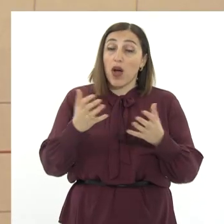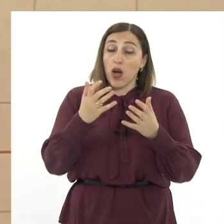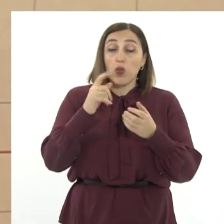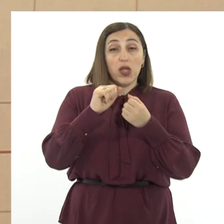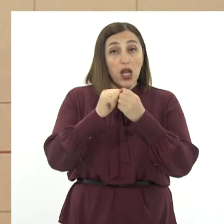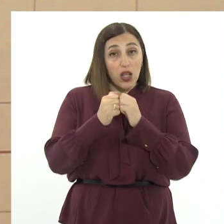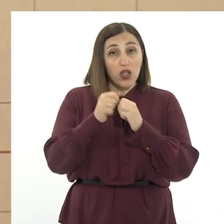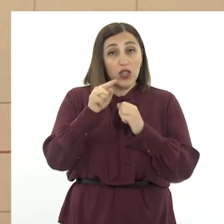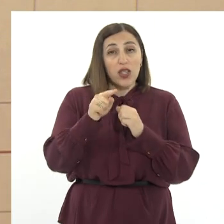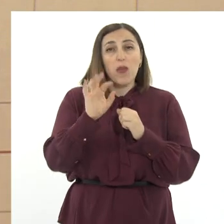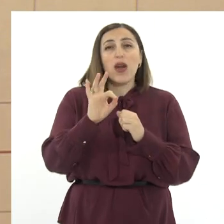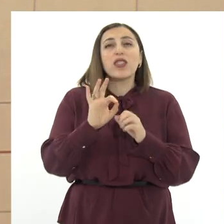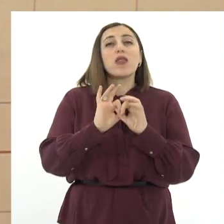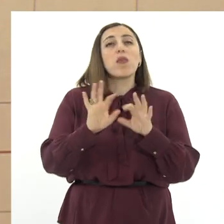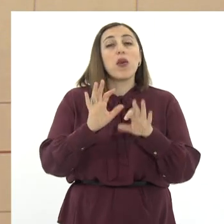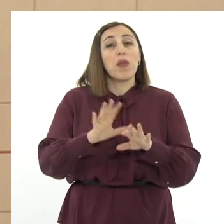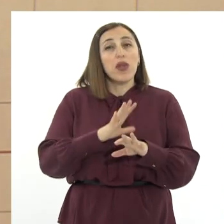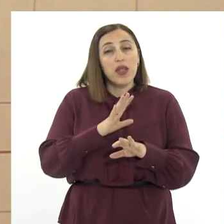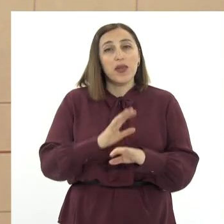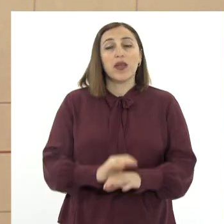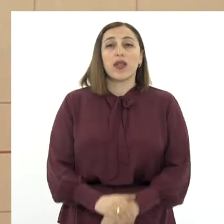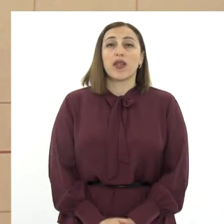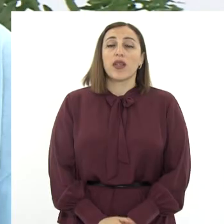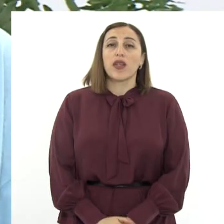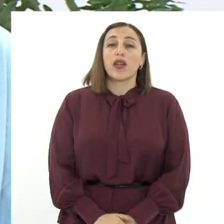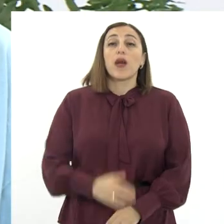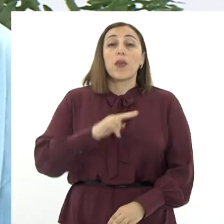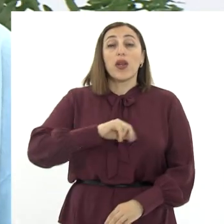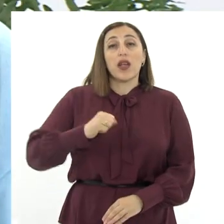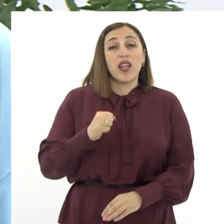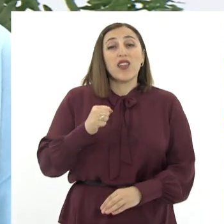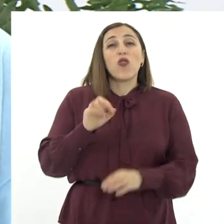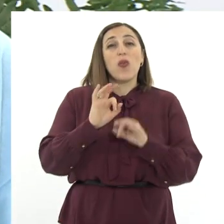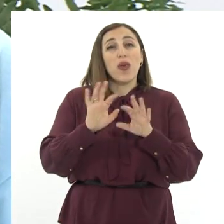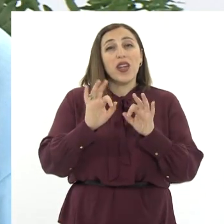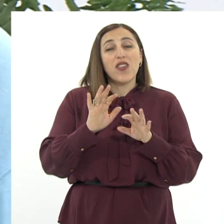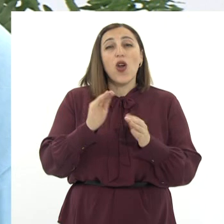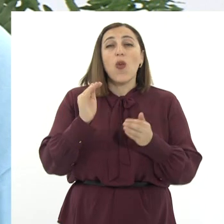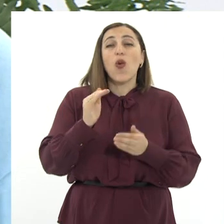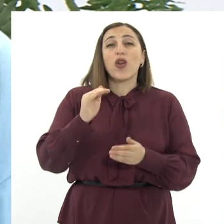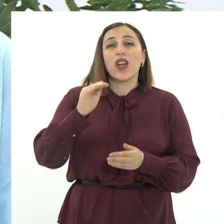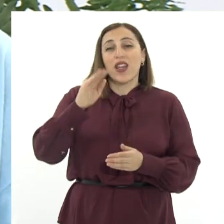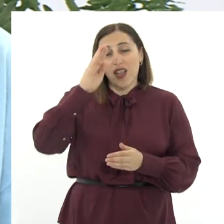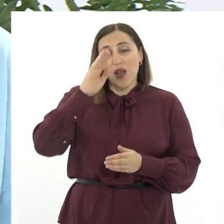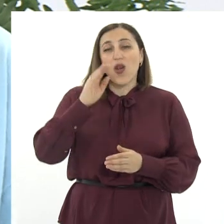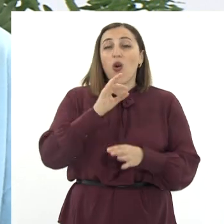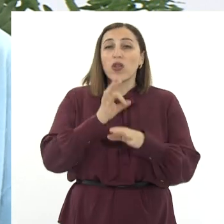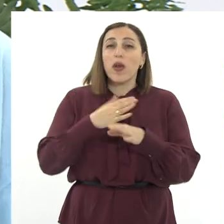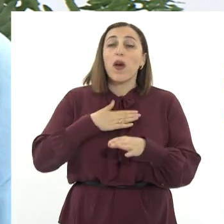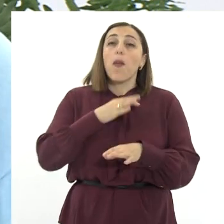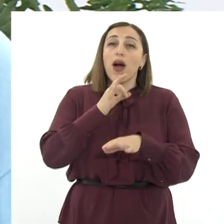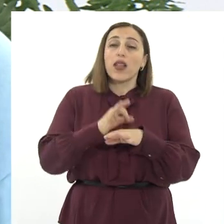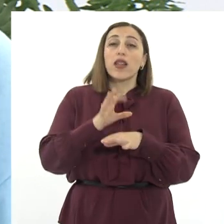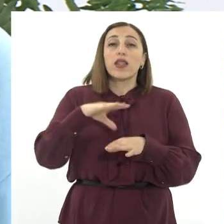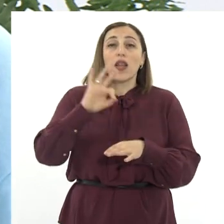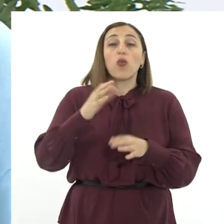ապա հաշվի առնեք այն ամենը, ինչի մասին մենք այսօր խոսեցինք և պատմեցինք։ Ինչպես մեր գործընկերուհին մեջ բերեց փոքրիկ իշխանի խոսքերը, մենք պատասխանատու